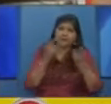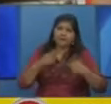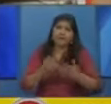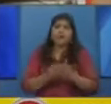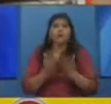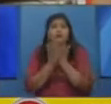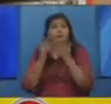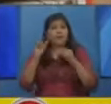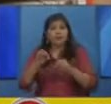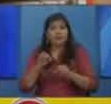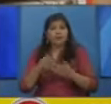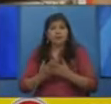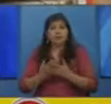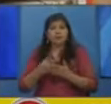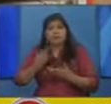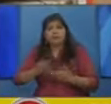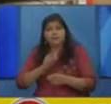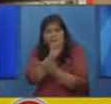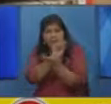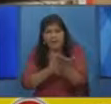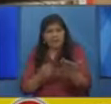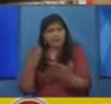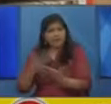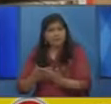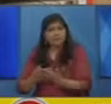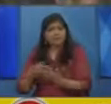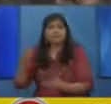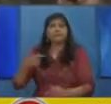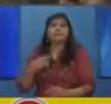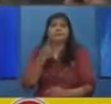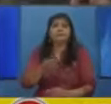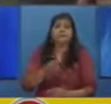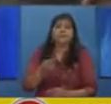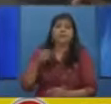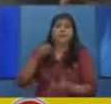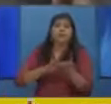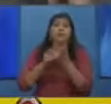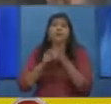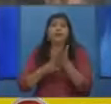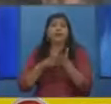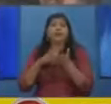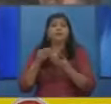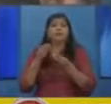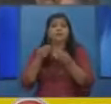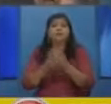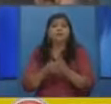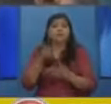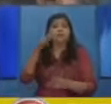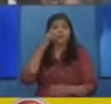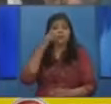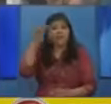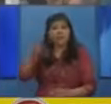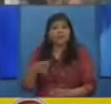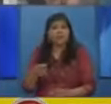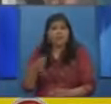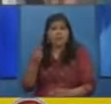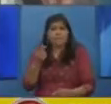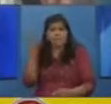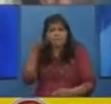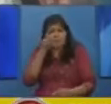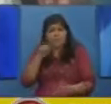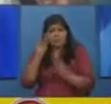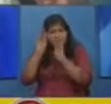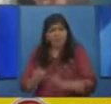है उसके बारे में थोड़ा लिखता है, तो पोन मारियप्पन जी उस ग्राहक को डिस्काउंट देते